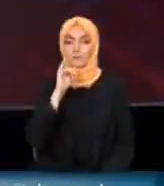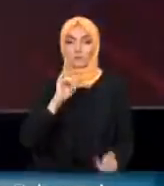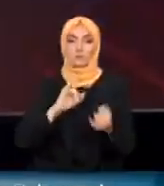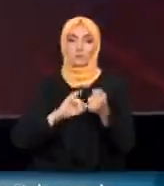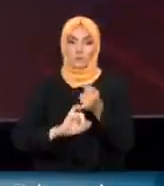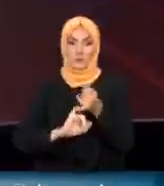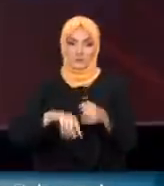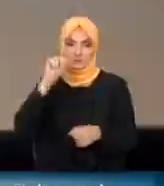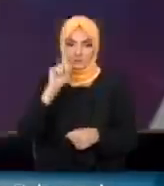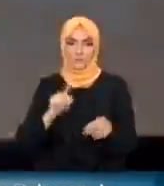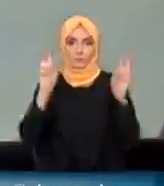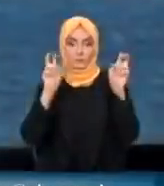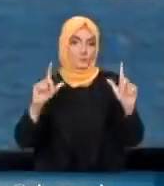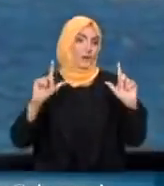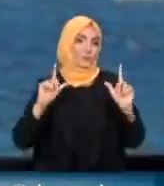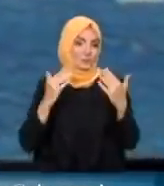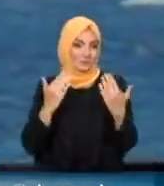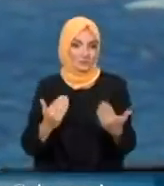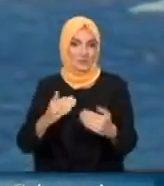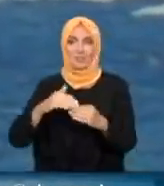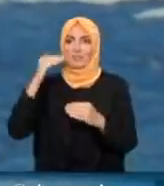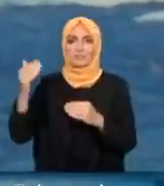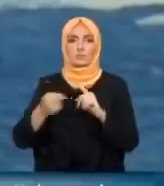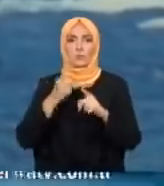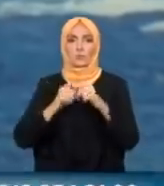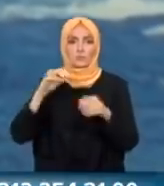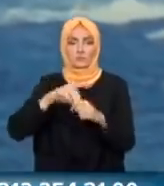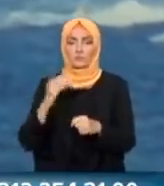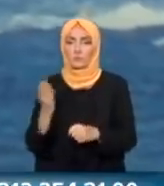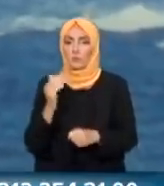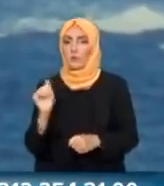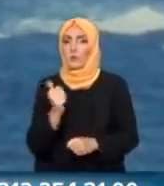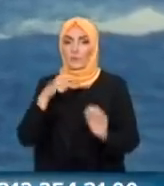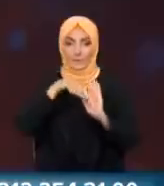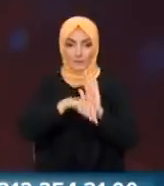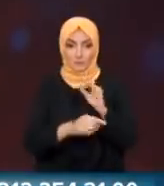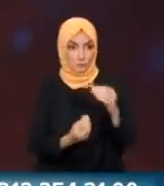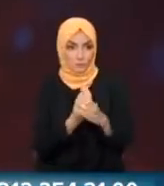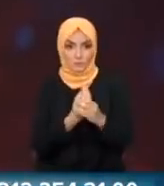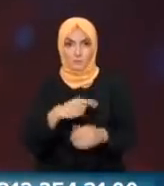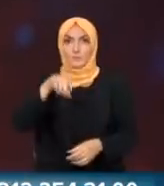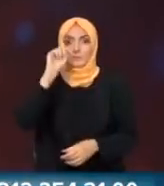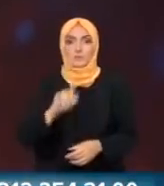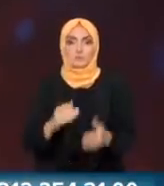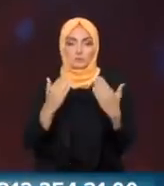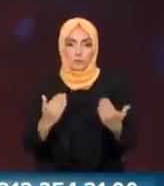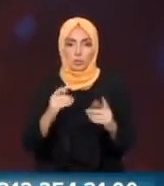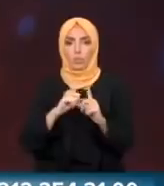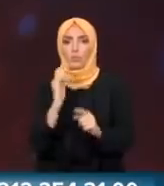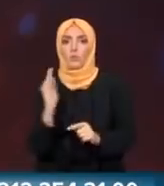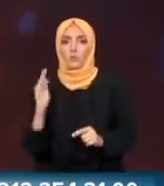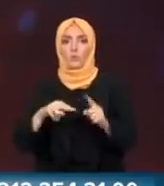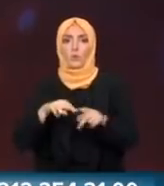Ağustos Cumartesi'nin gündemiyle karşınızdayız. Dış politikada çok önemli detayların ortaya çıktığı bir gün geçirdik aslında.